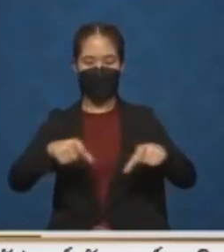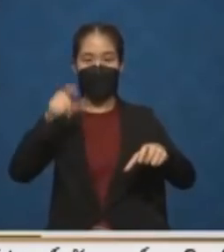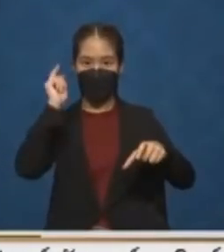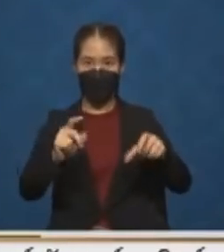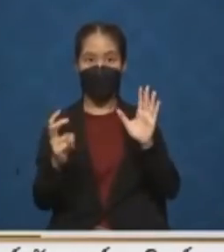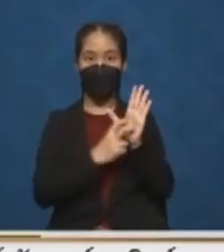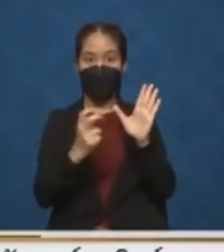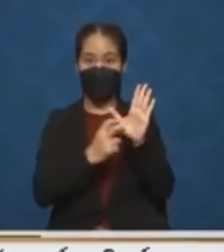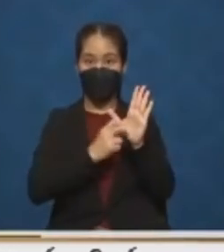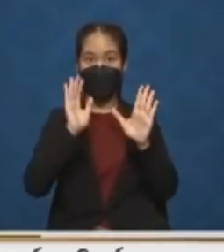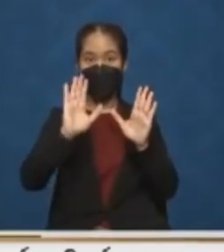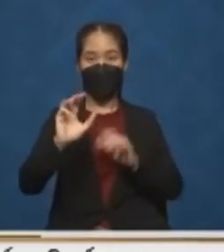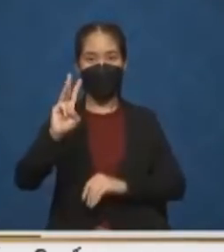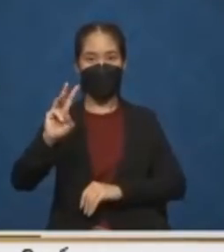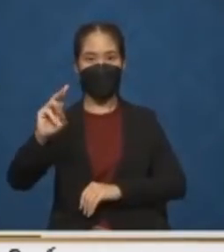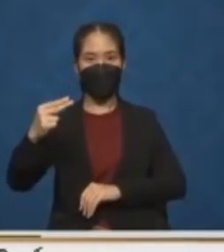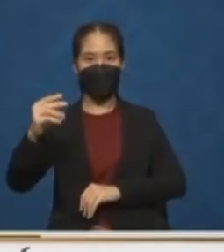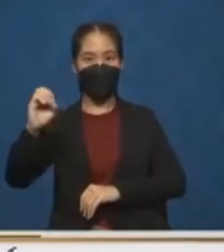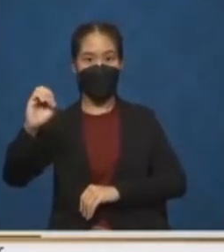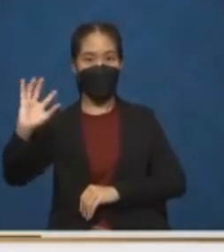องจากองคการอนามายโลกเสียก่อน